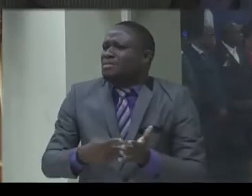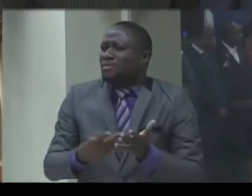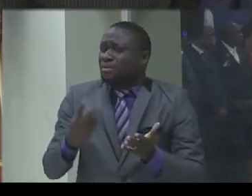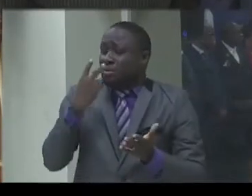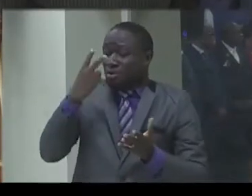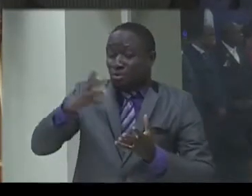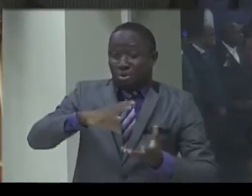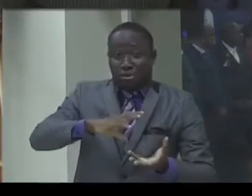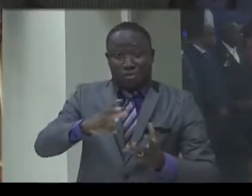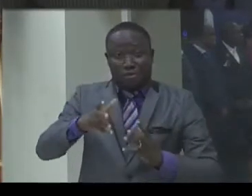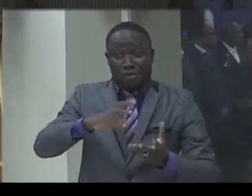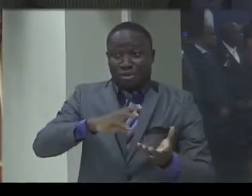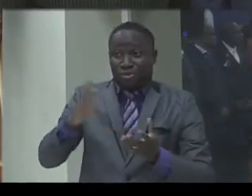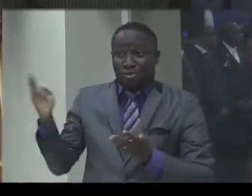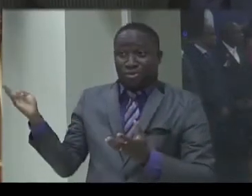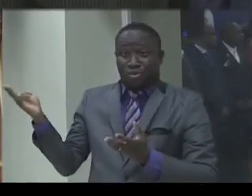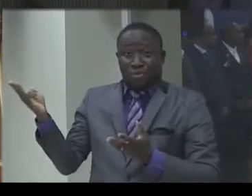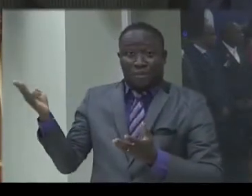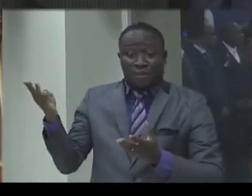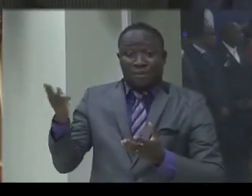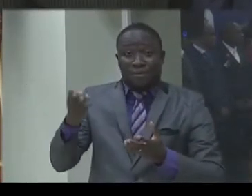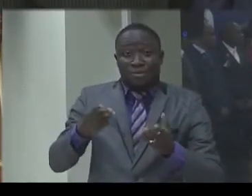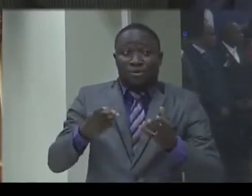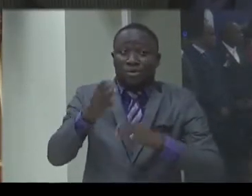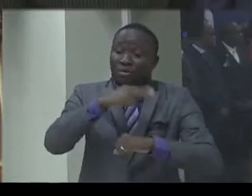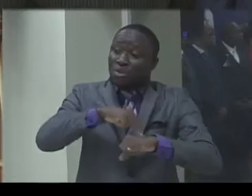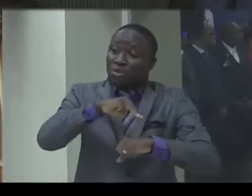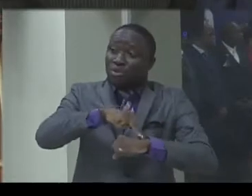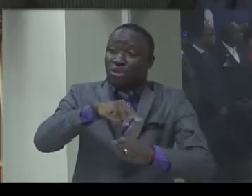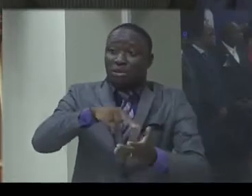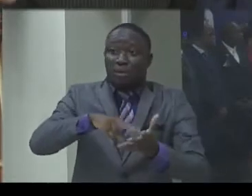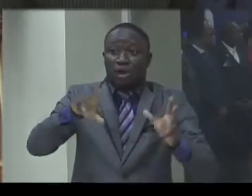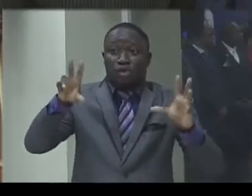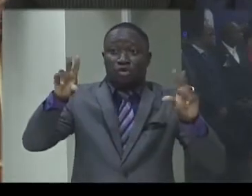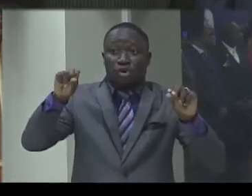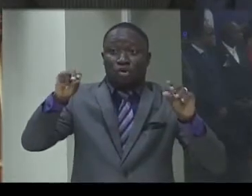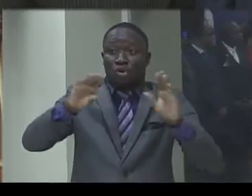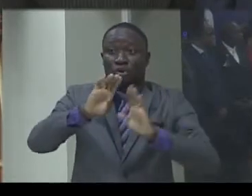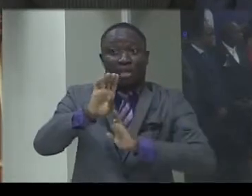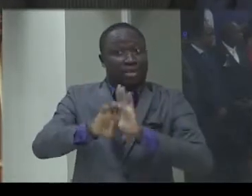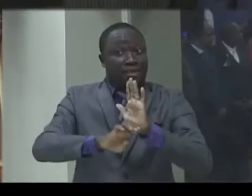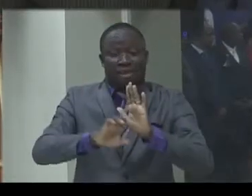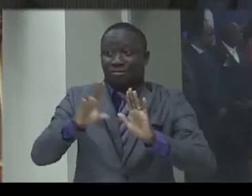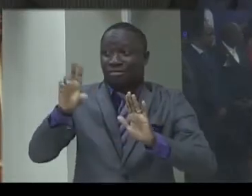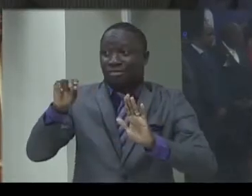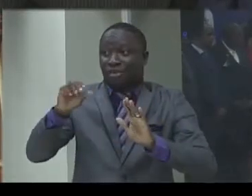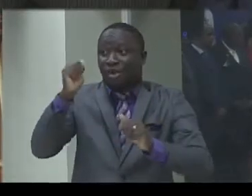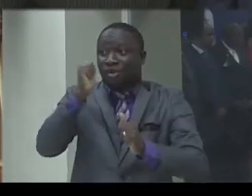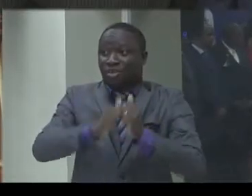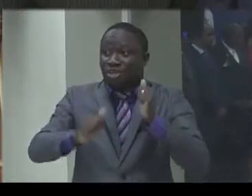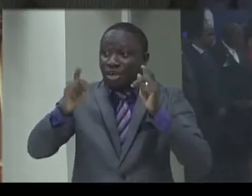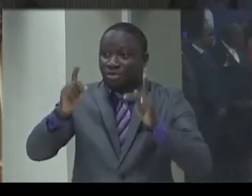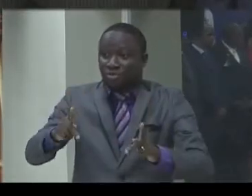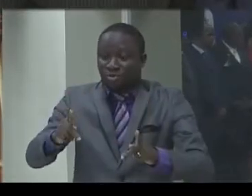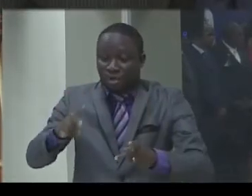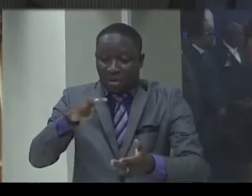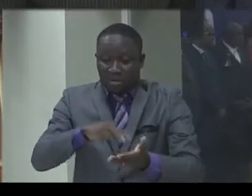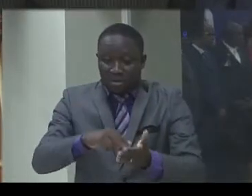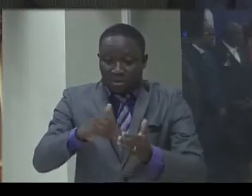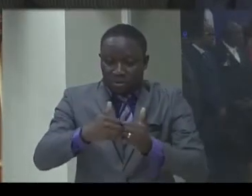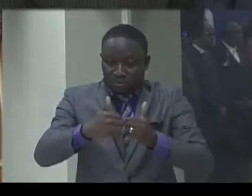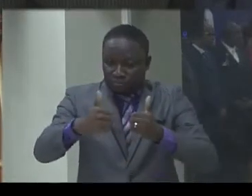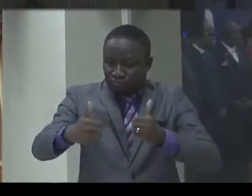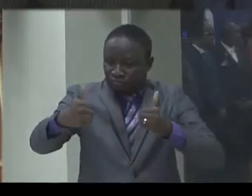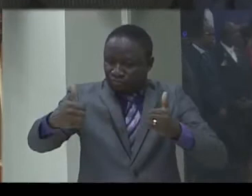Nouwe jan ministyo ye la avek sekretar d'Etat yo, se pa konsal walye nan l'Etat. Cha moun aprete a 1m50 de cha